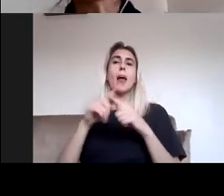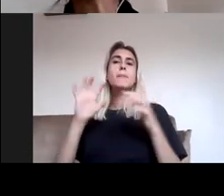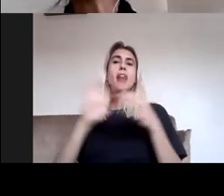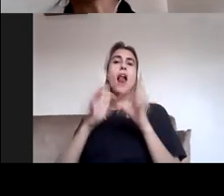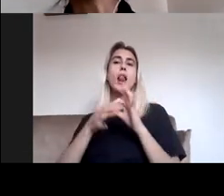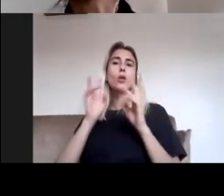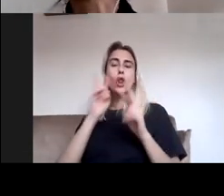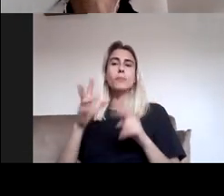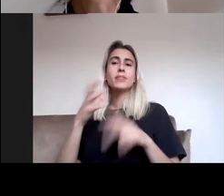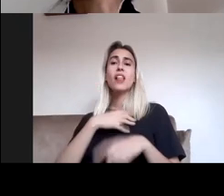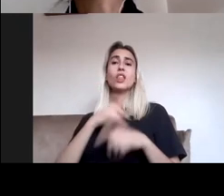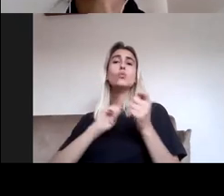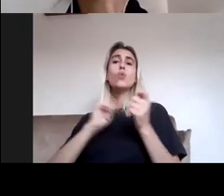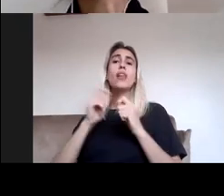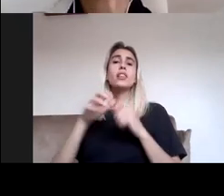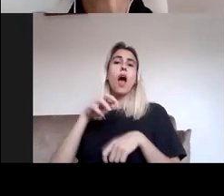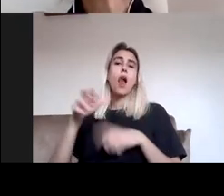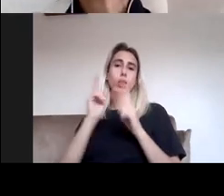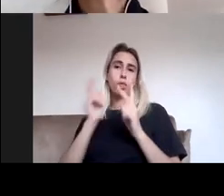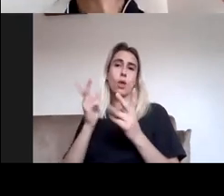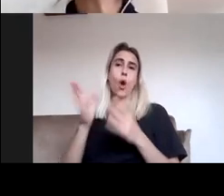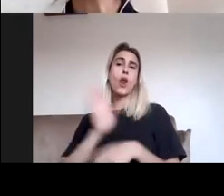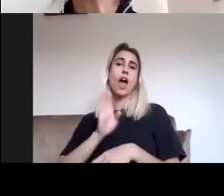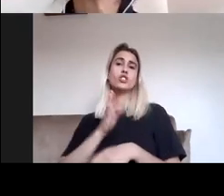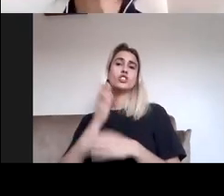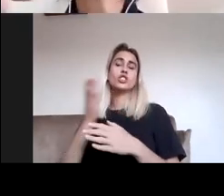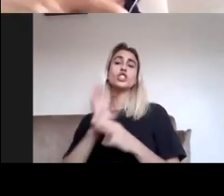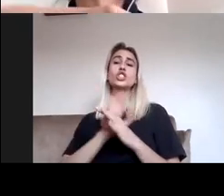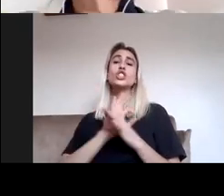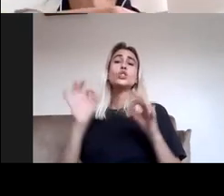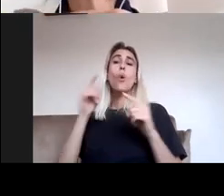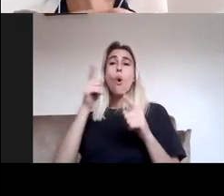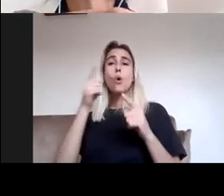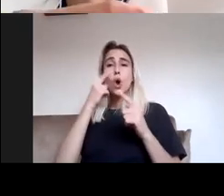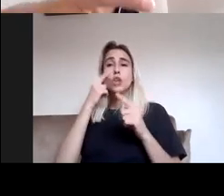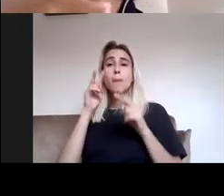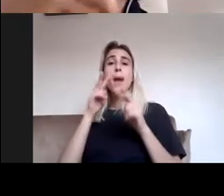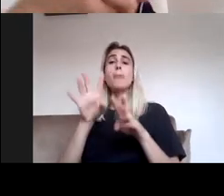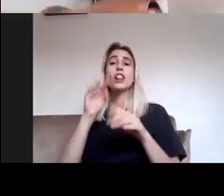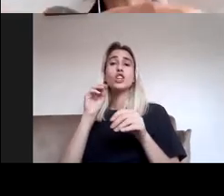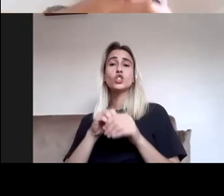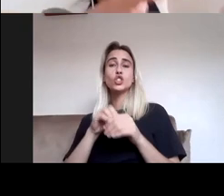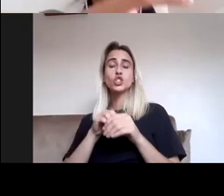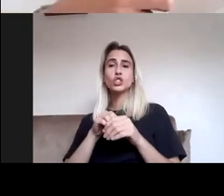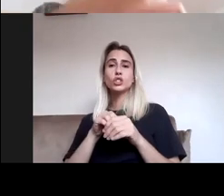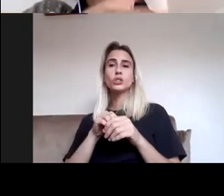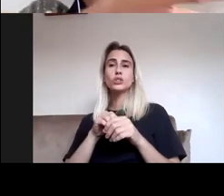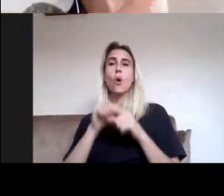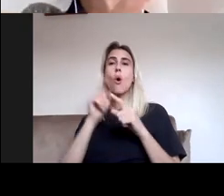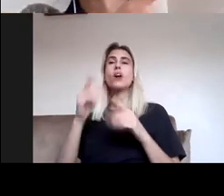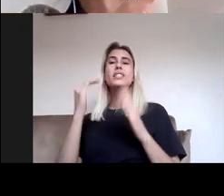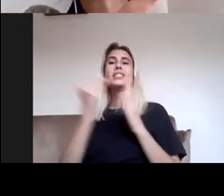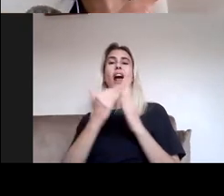Kendi kullandıkları alanlar bunlar aslında öğrencilerin. Ve hiç o gözle bakmadıkları için o standartlar